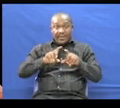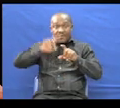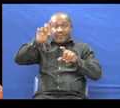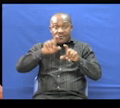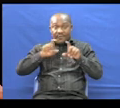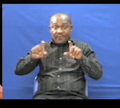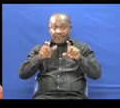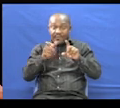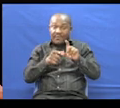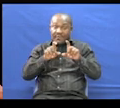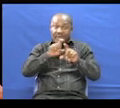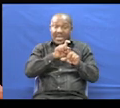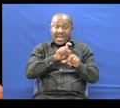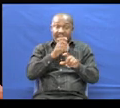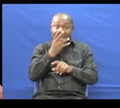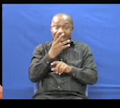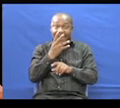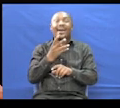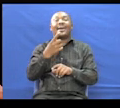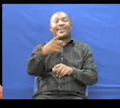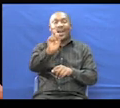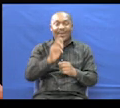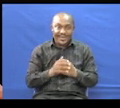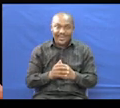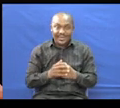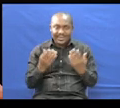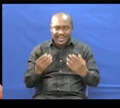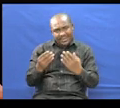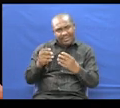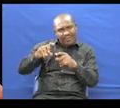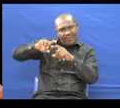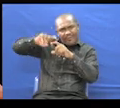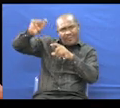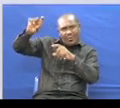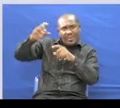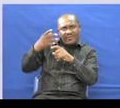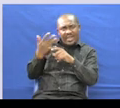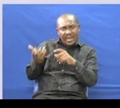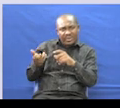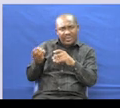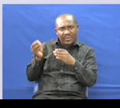4, vizuri. Na vyumba vingapi unafikiri vimewekwa kivuli au unaona?